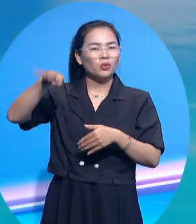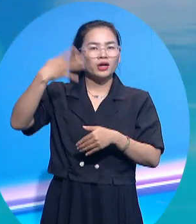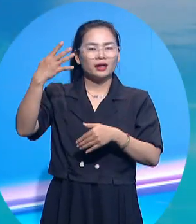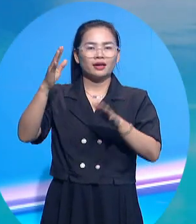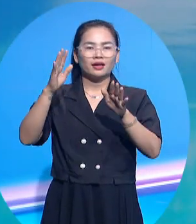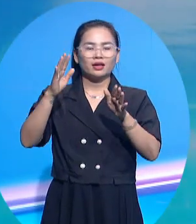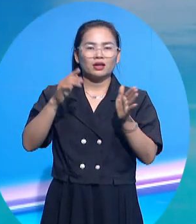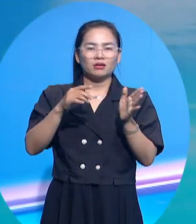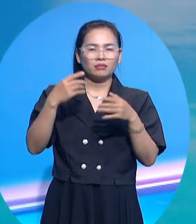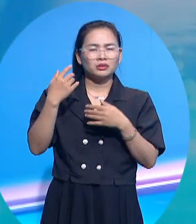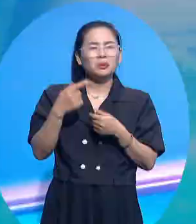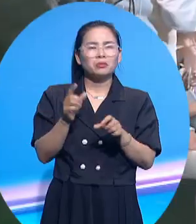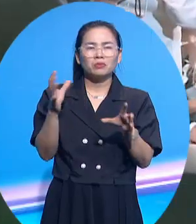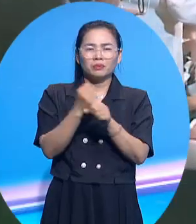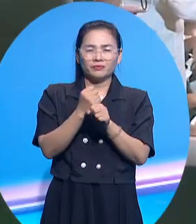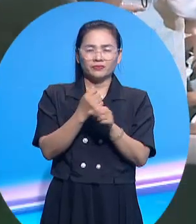ra.